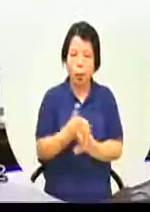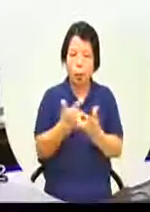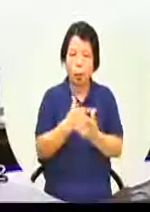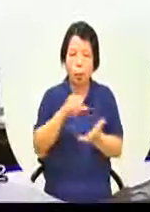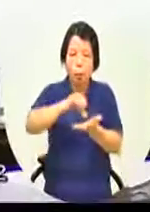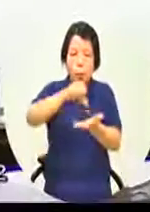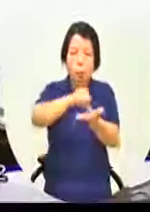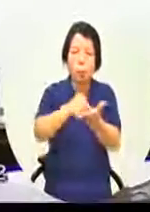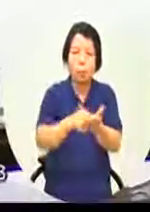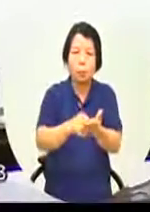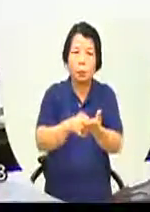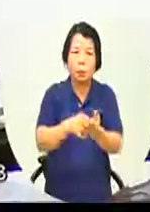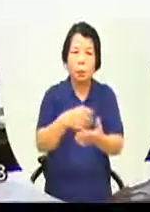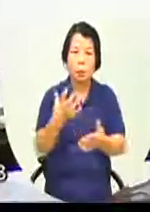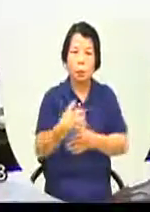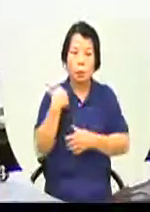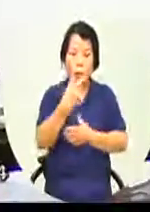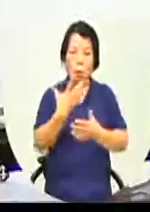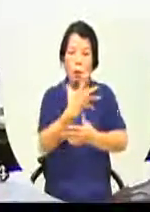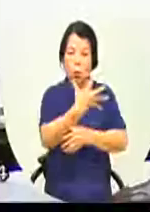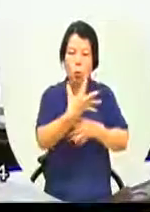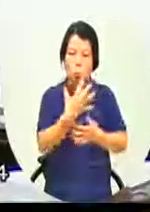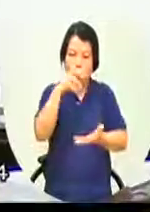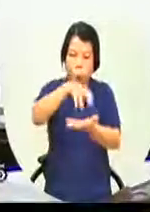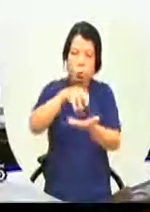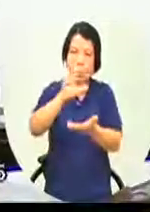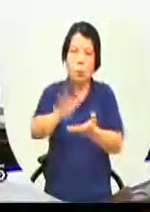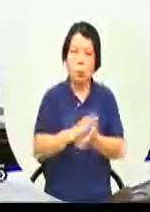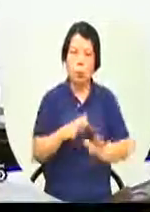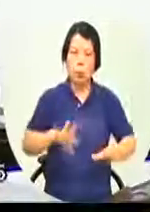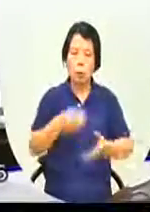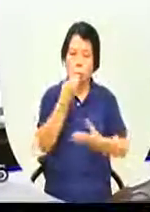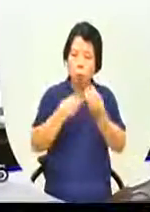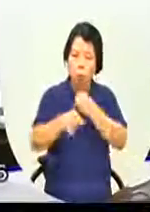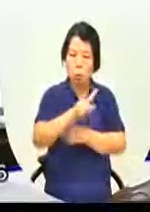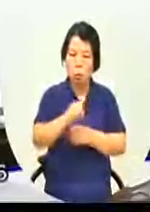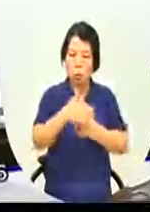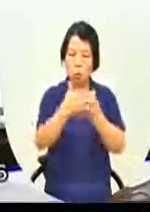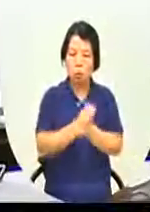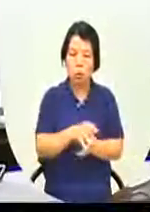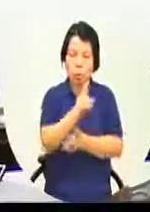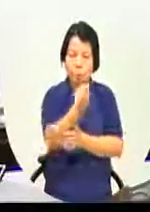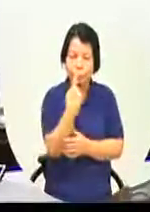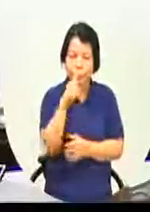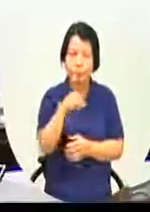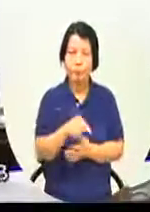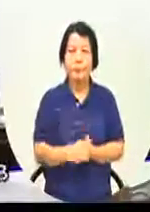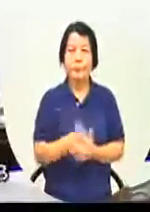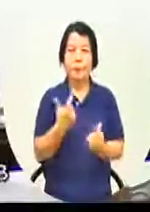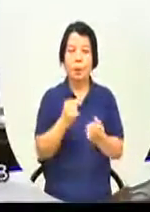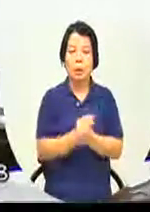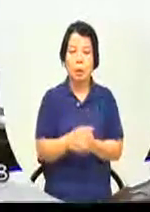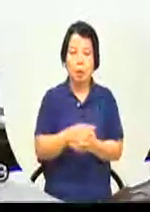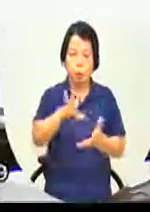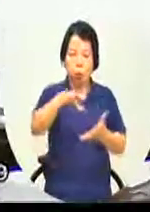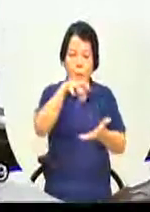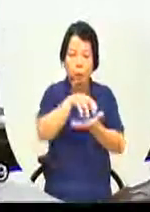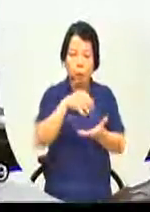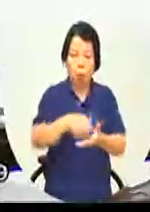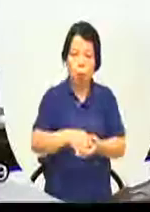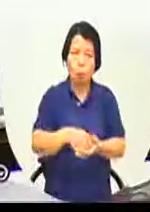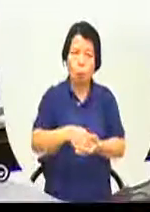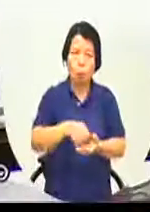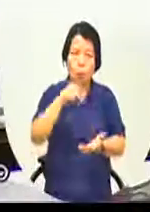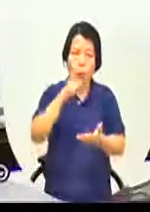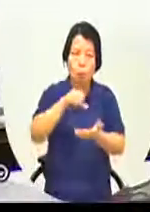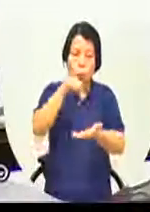起码我们现在吃的东西，我知道我的农产品我是来自于哪里，在每个地方的产销履历很清楚，但是这也